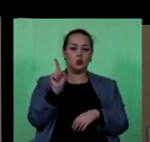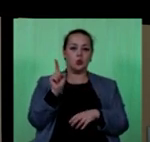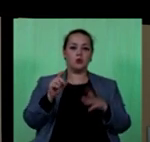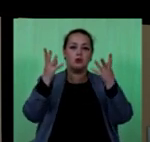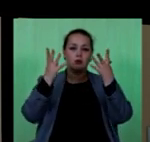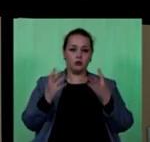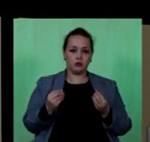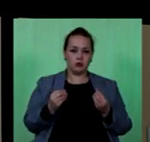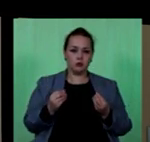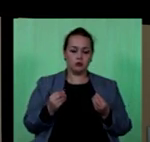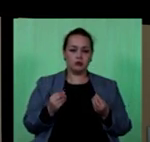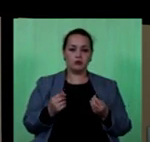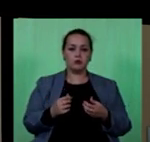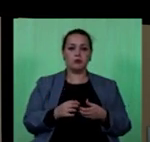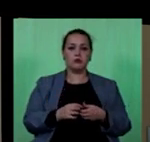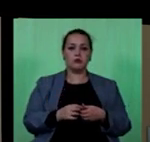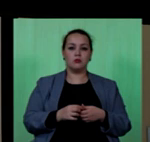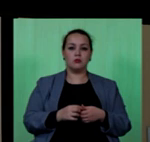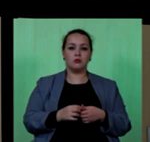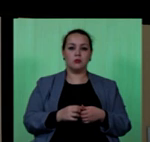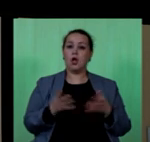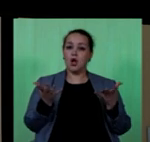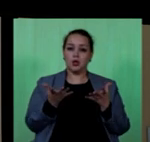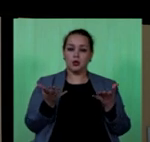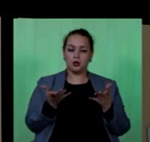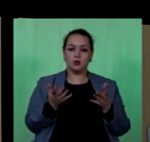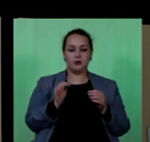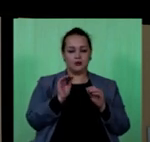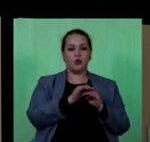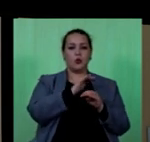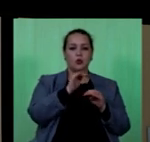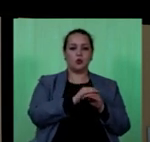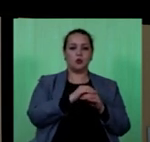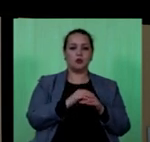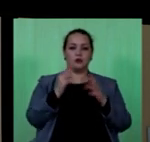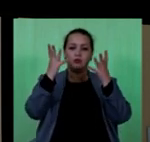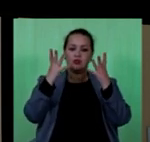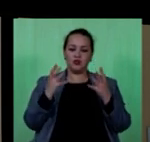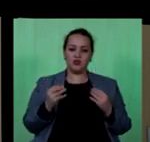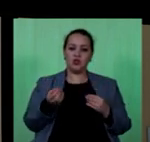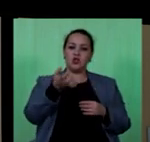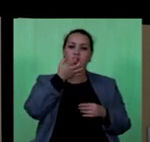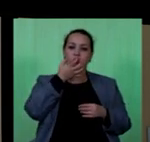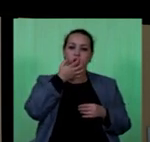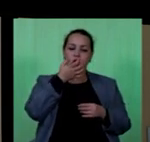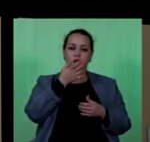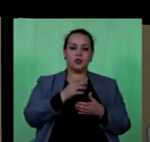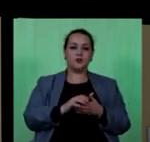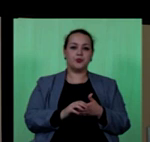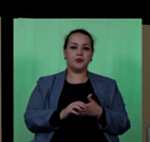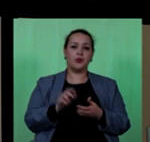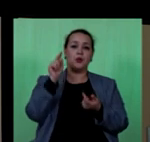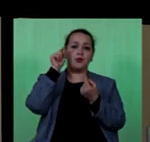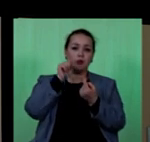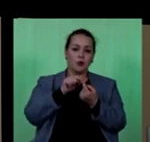дни какие молодцы дни жаркие мы подобрали